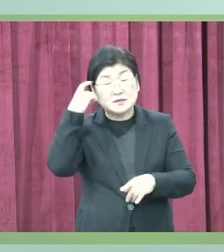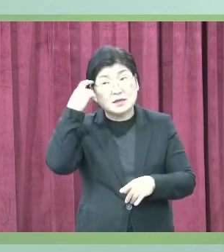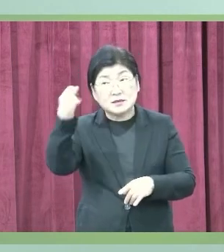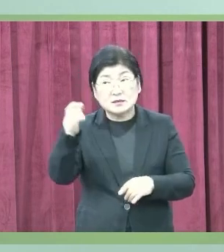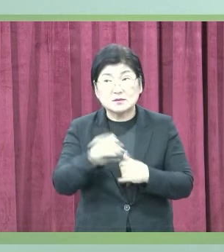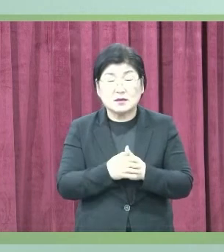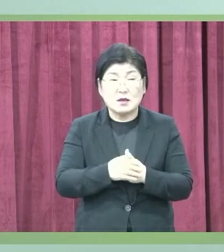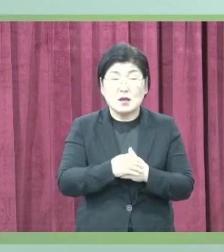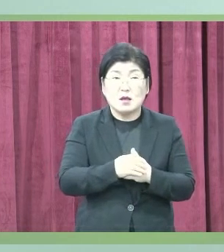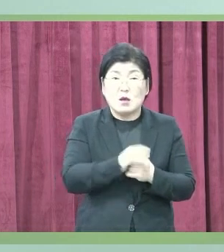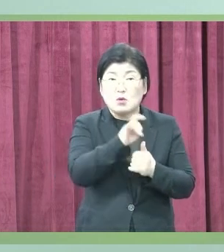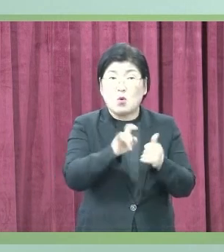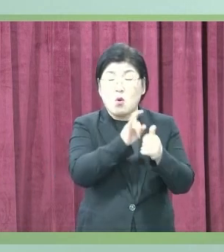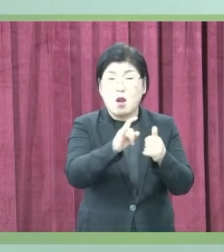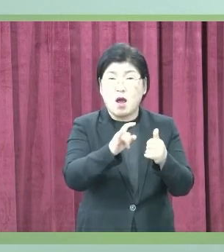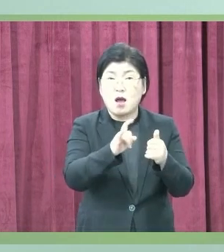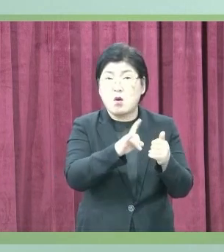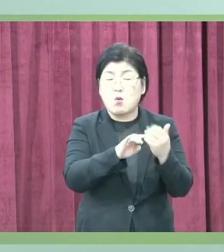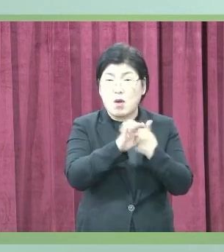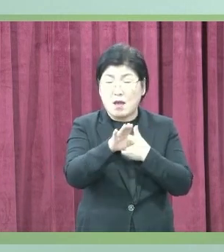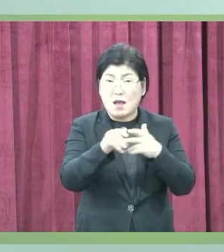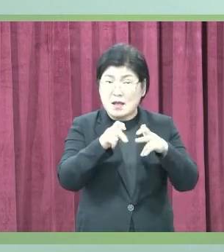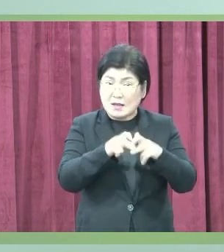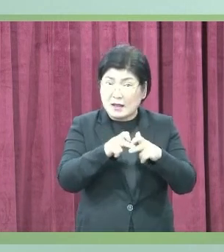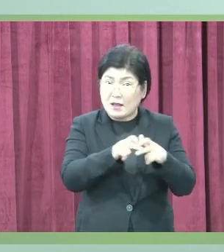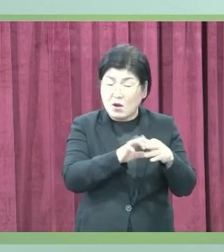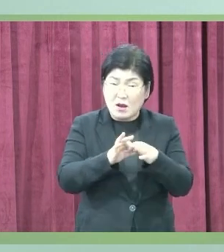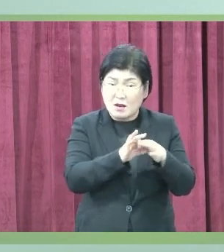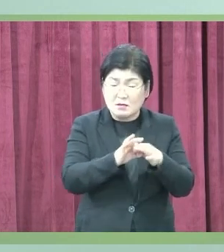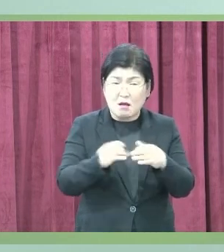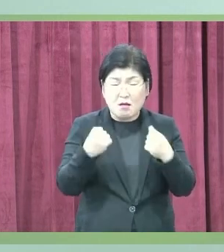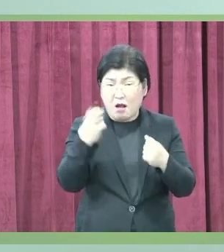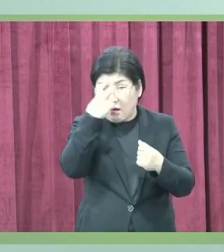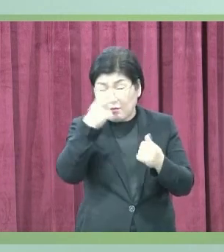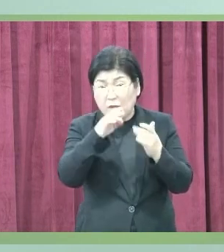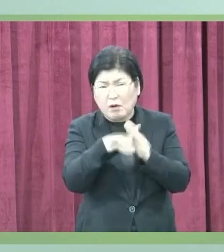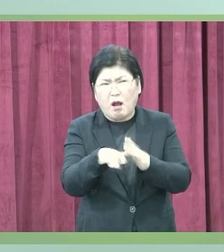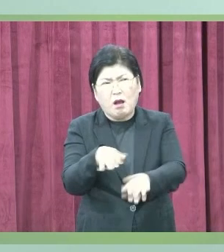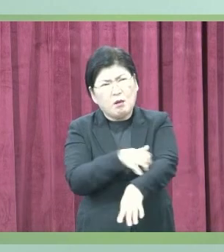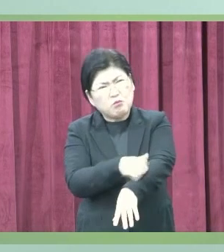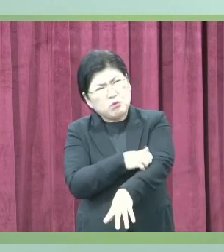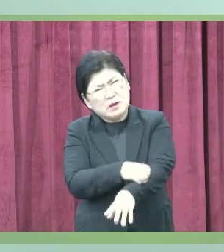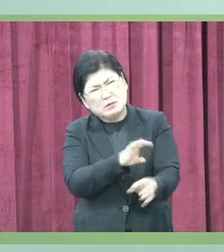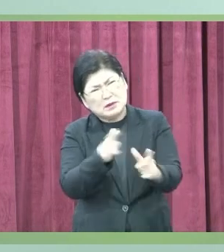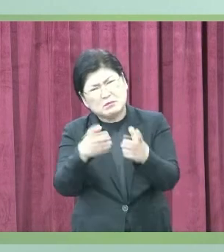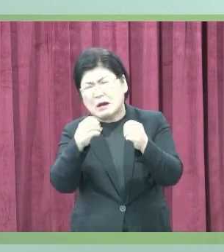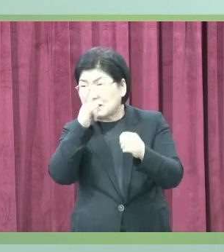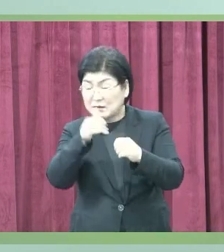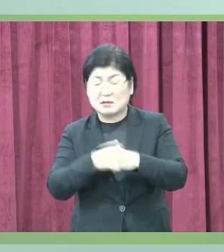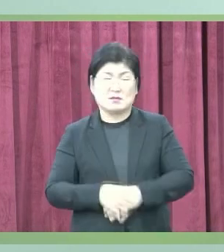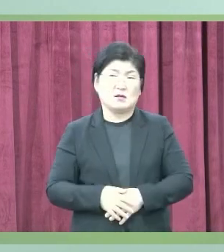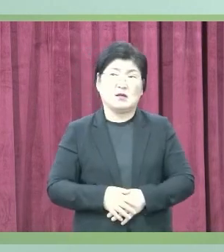친화 건강 검진 이외의 기관에서 장애인분들이 검진을 받으실 때는 여전히 불편함을 호소하고 있습니다.